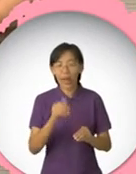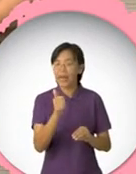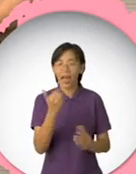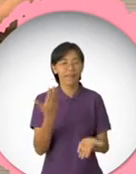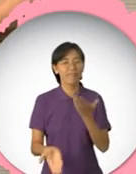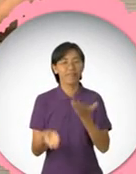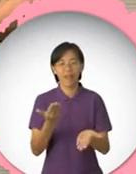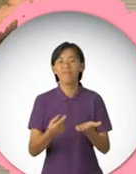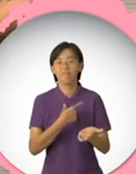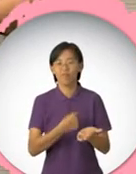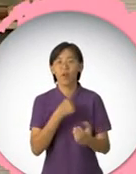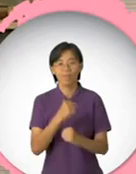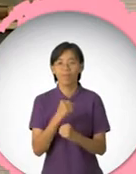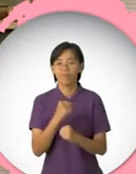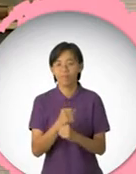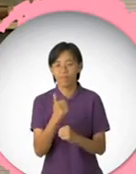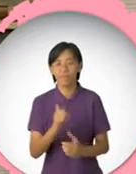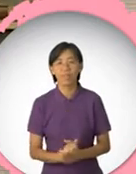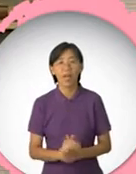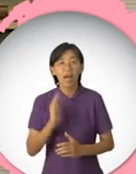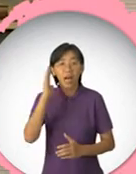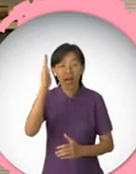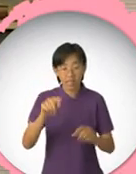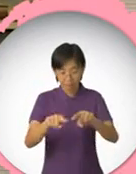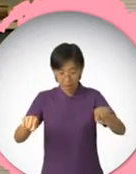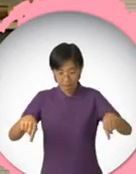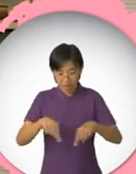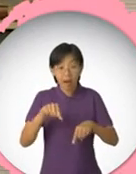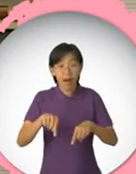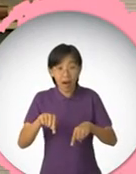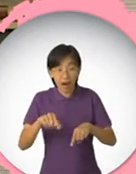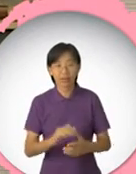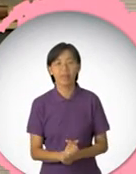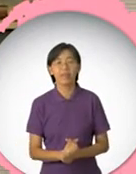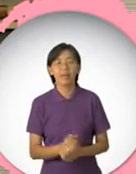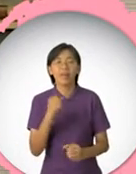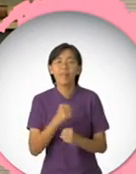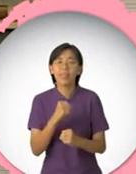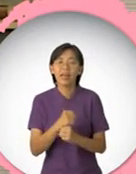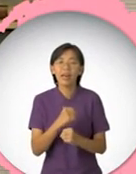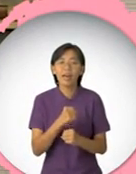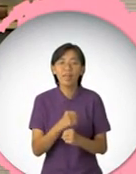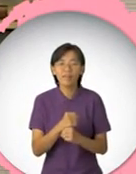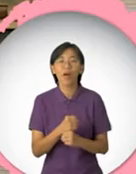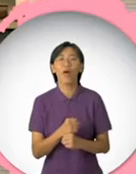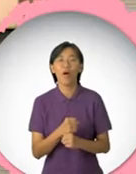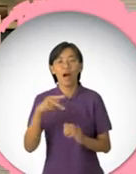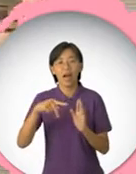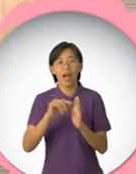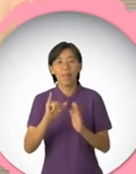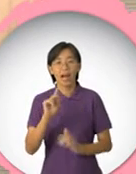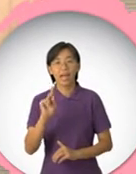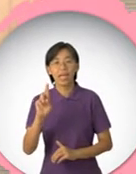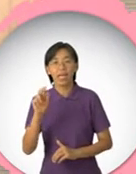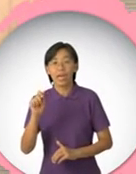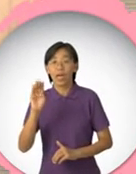อบค่ะ ครับผมถ้าอย่างนั้นนะครับเดี๋ยวในครั้งหน้าเราเอาแป้งที่เราเก็บไว้เนี่ยนะครับมาทำเป็นพายกรอบ ดีไหมครับ ได้